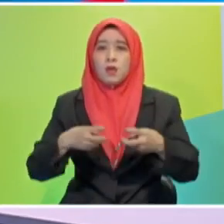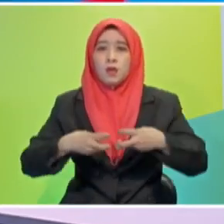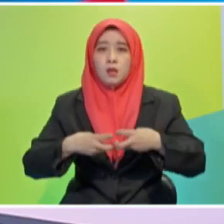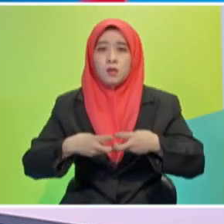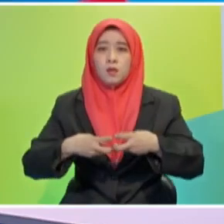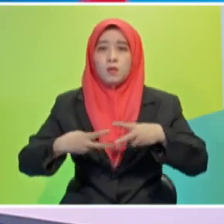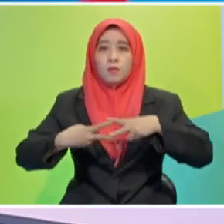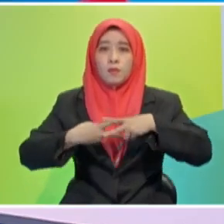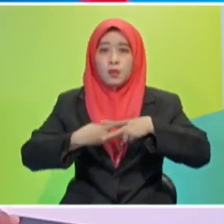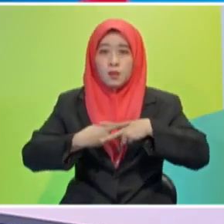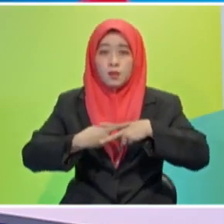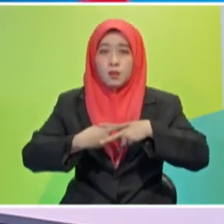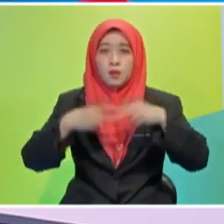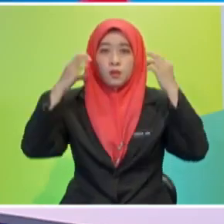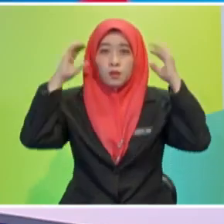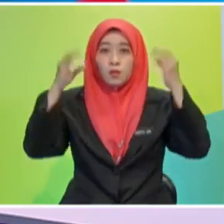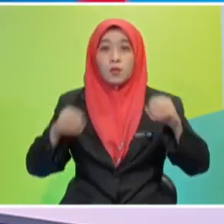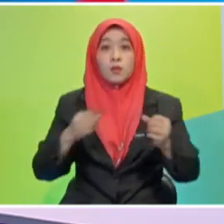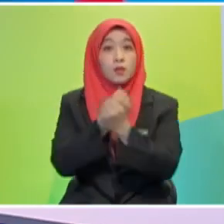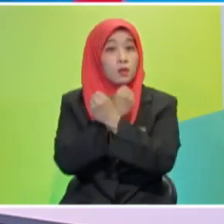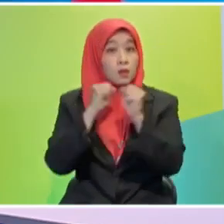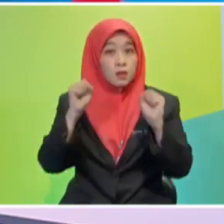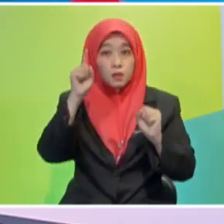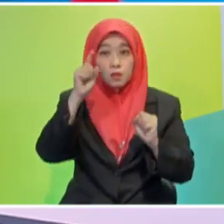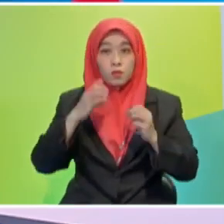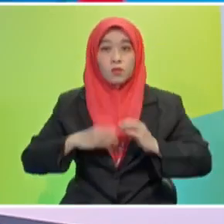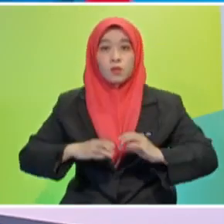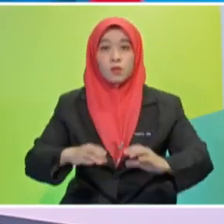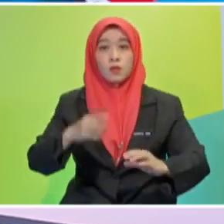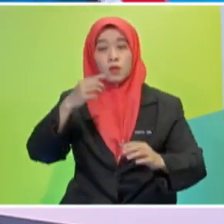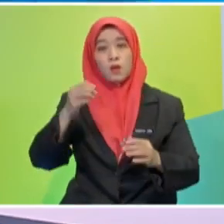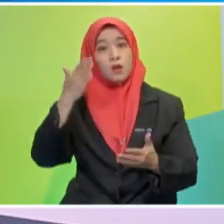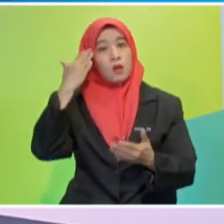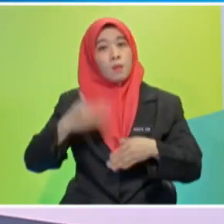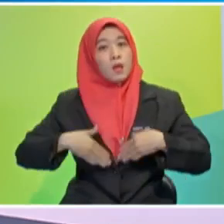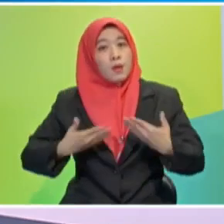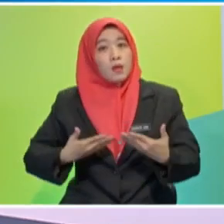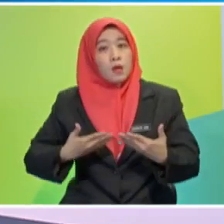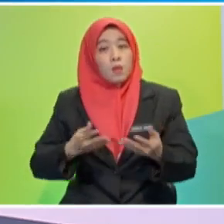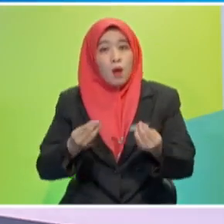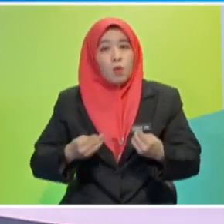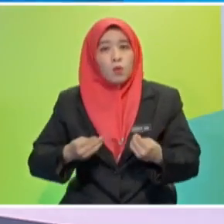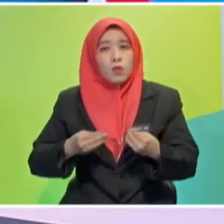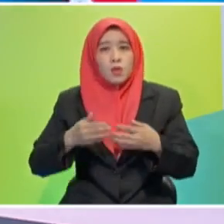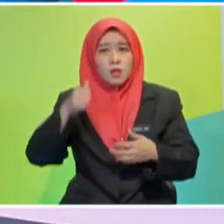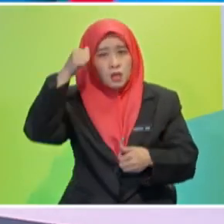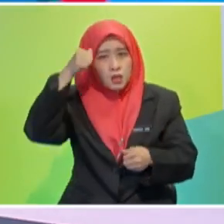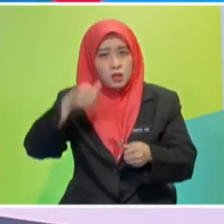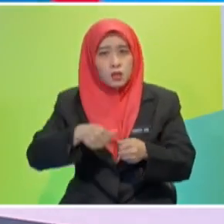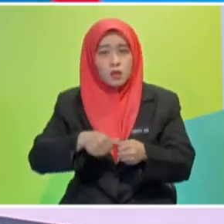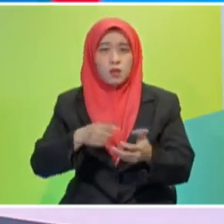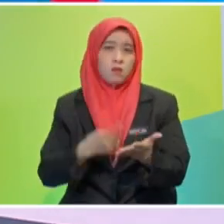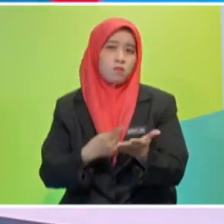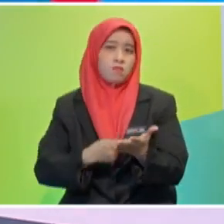elektromekanikal, cikgu dah sediakan satu cara bagaimana kita nak senang ingat. Oh. Sebab kadang-kadang bila cikgu